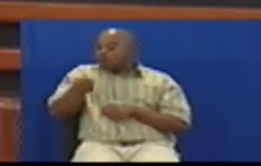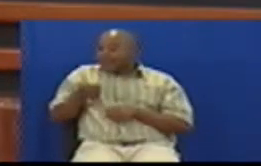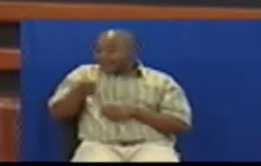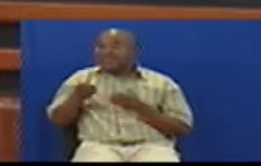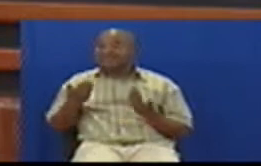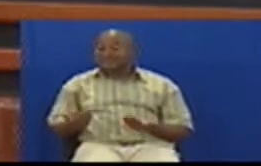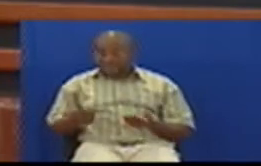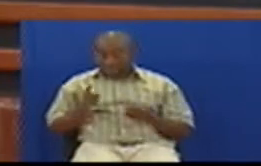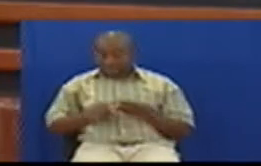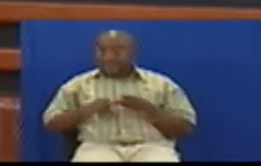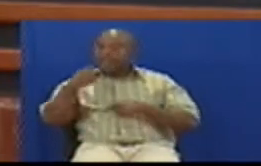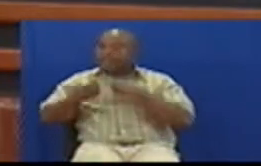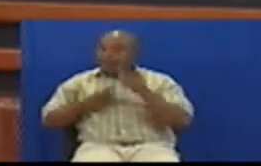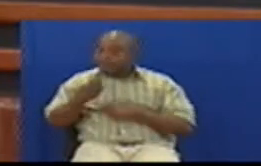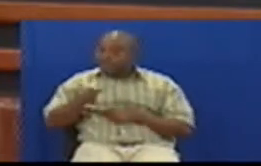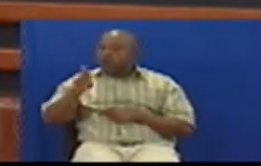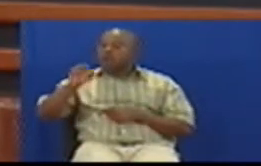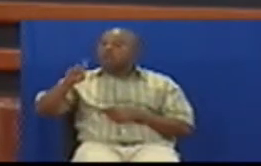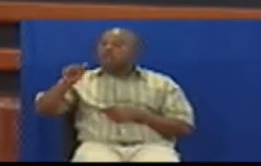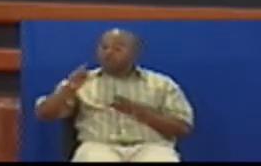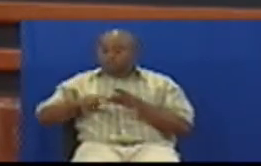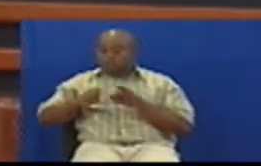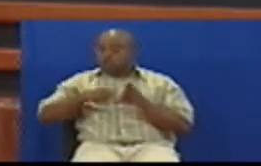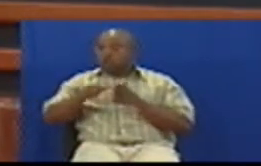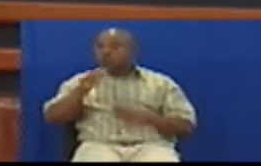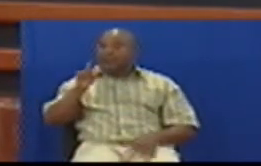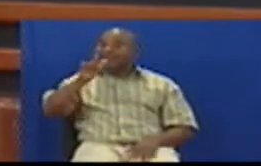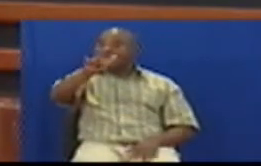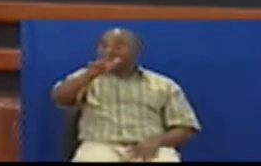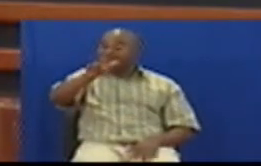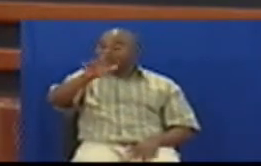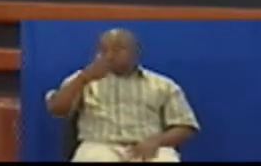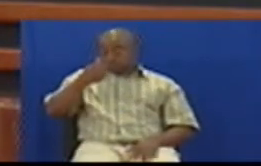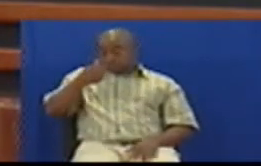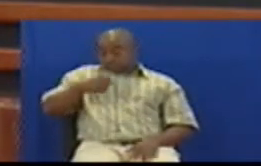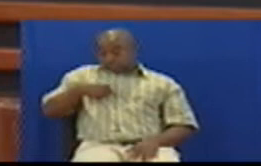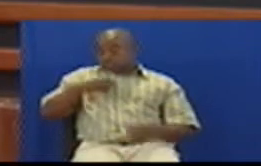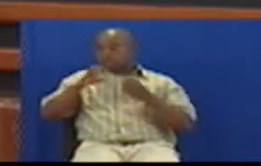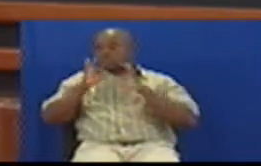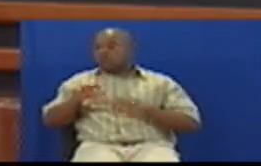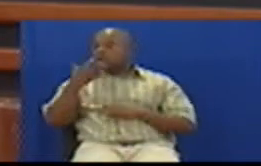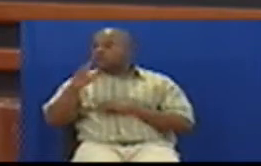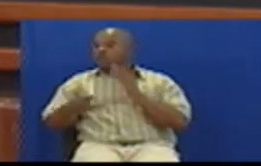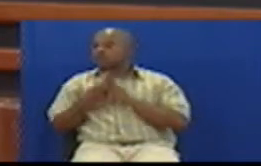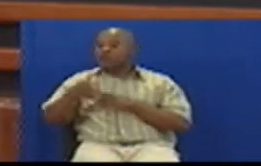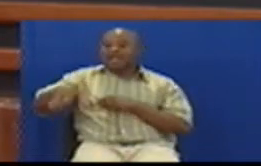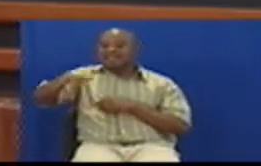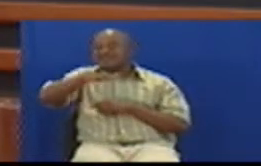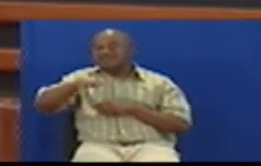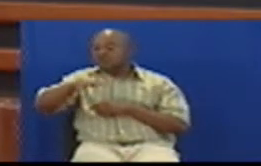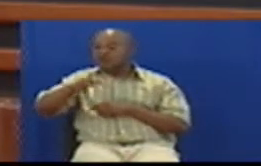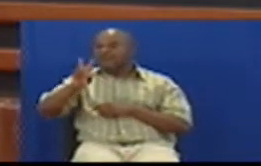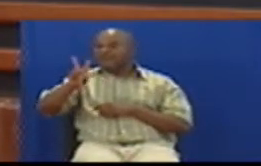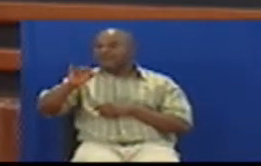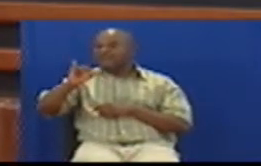reli, ujenzi wa ndege sisi kwa Tabora, maji ya kutoka ziwa Victoria, ujenzi wa hospitali za wilaya na